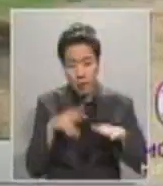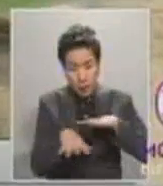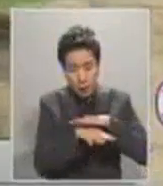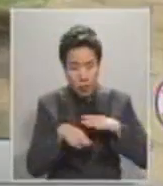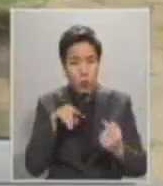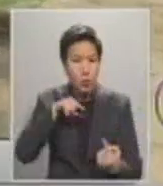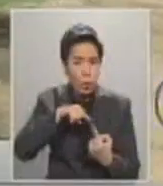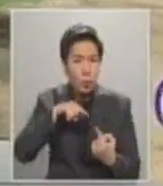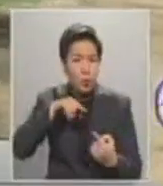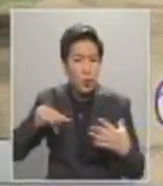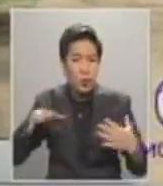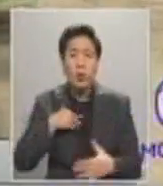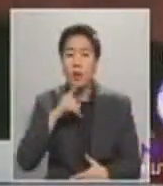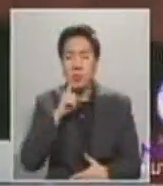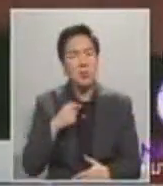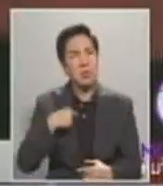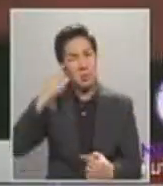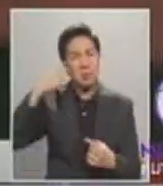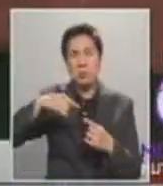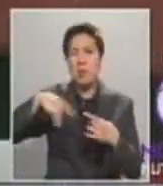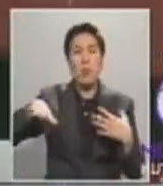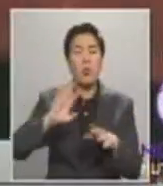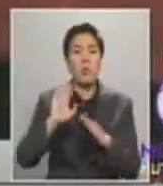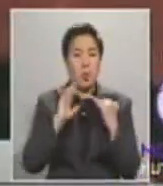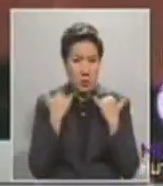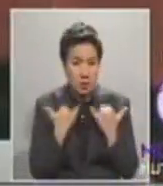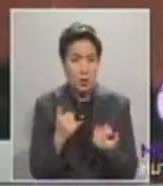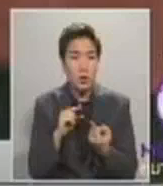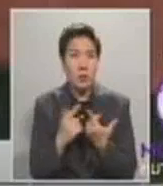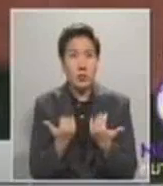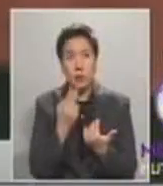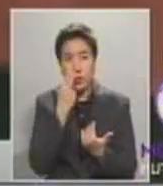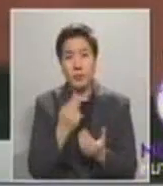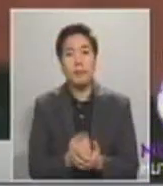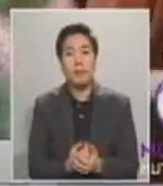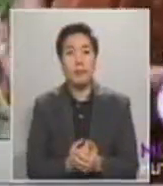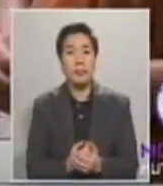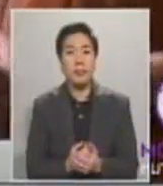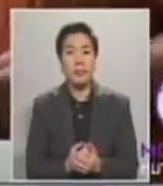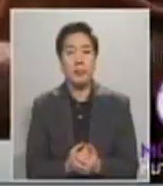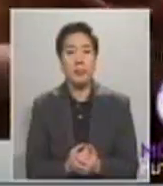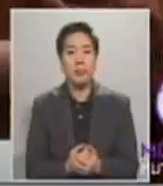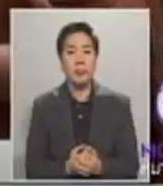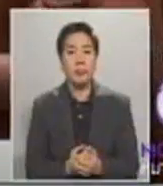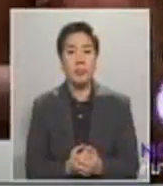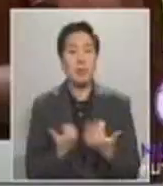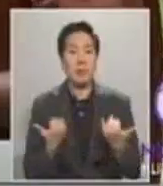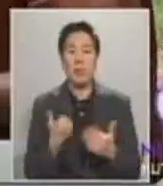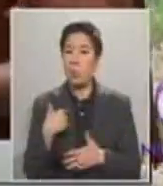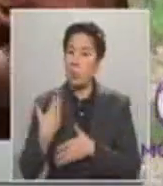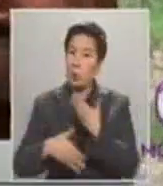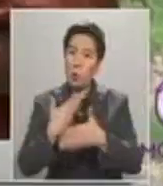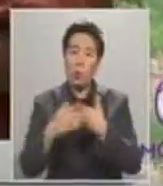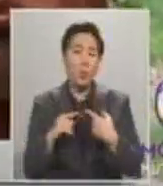สิว่าเหมาะสมไหมล่ะไปอย่างเงี้ยก็ไม่น่าจะเหมาะสมใช่ไหม ครับ โอ ้โหดูหลวงพ่อนะฮะเดี๋ยวนี้ไปไกลมากนะ